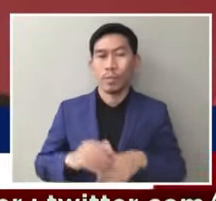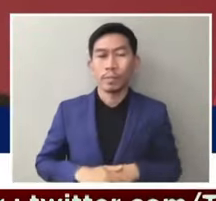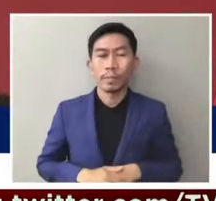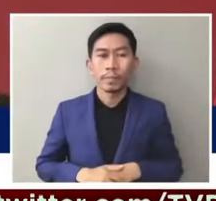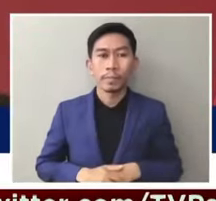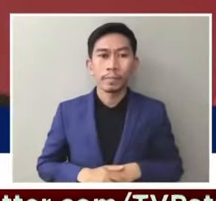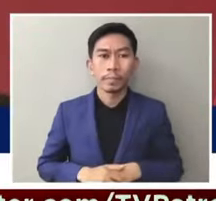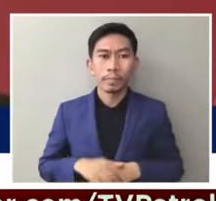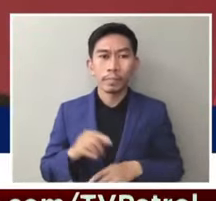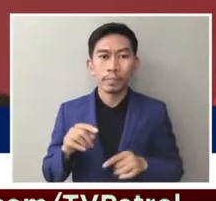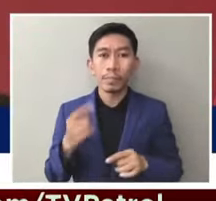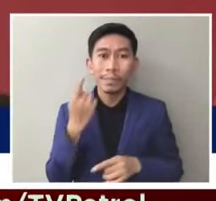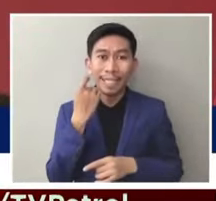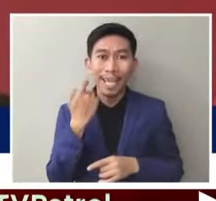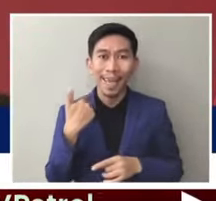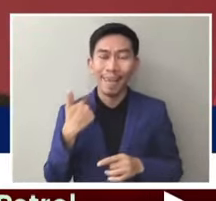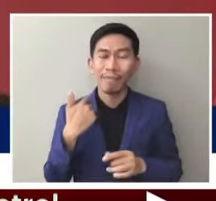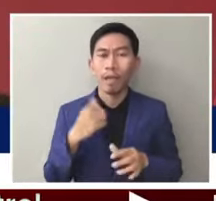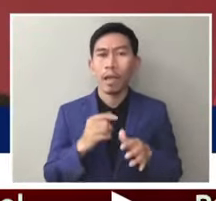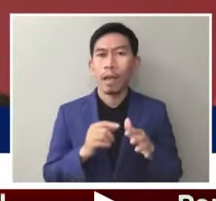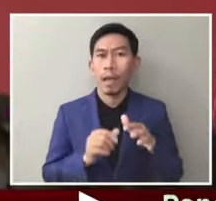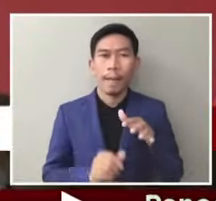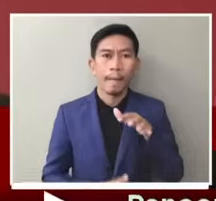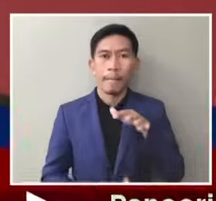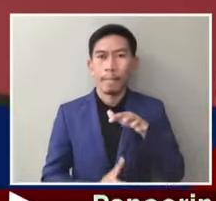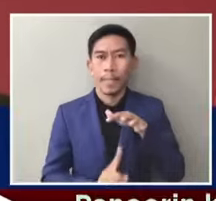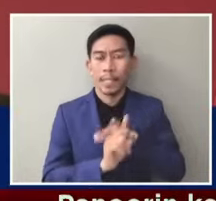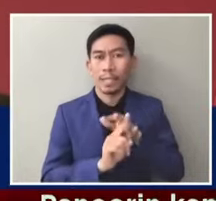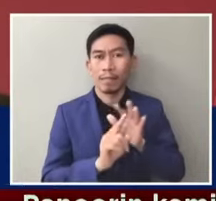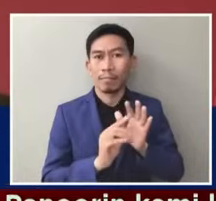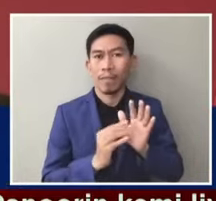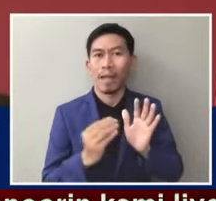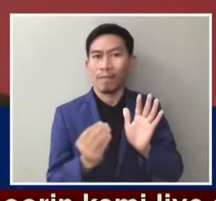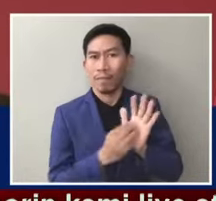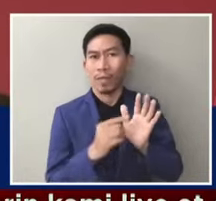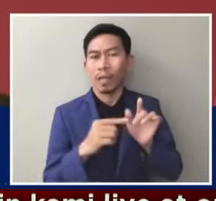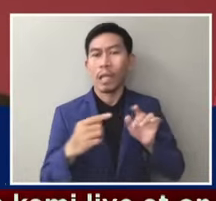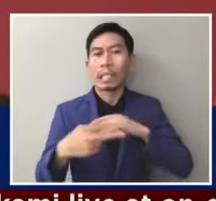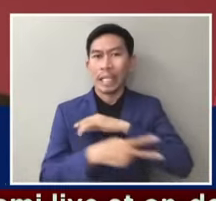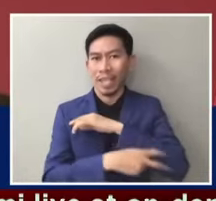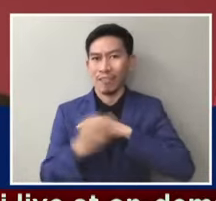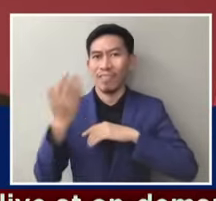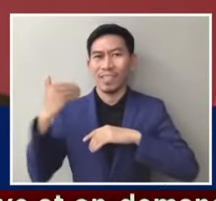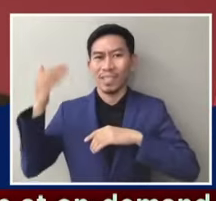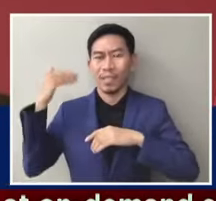naman kanina, mayroon siyang kaso na cable tape last